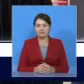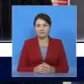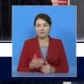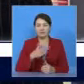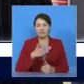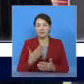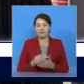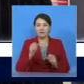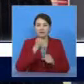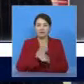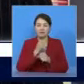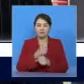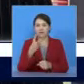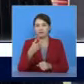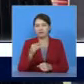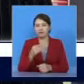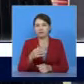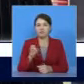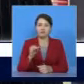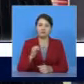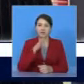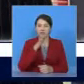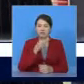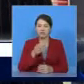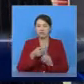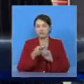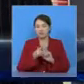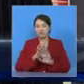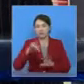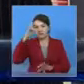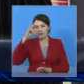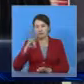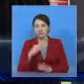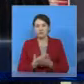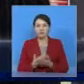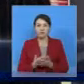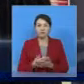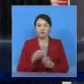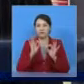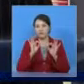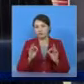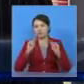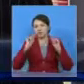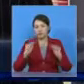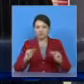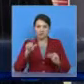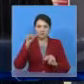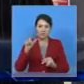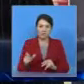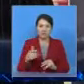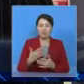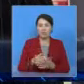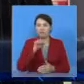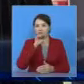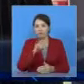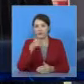Нам удалось поработать с ним в двух эпохах, в советское время и в период независимого Казахстана. Он очень справедливый, открытый и прямой человек, настоящий